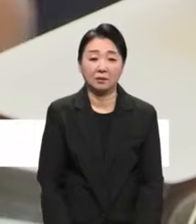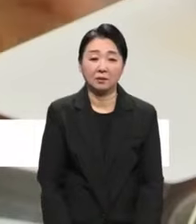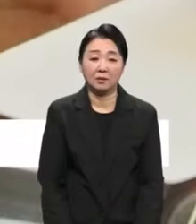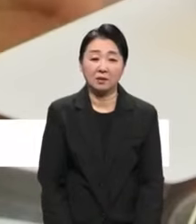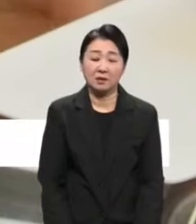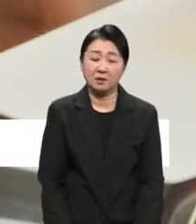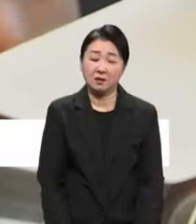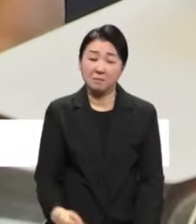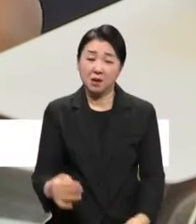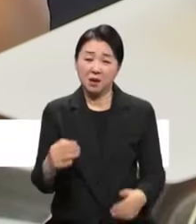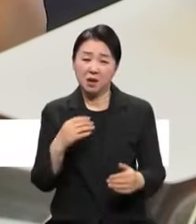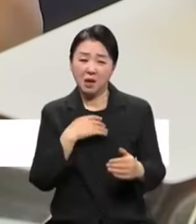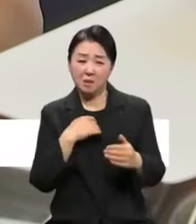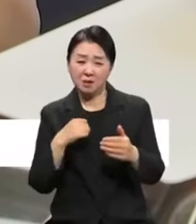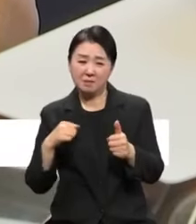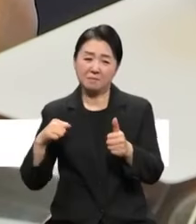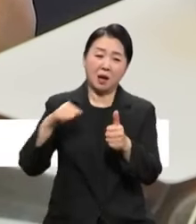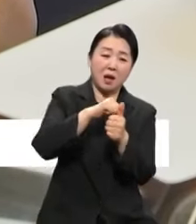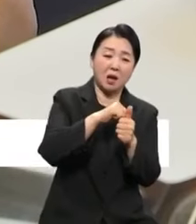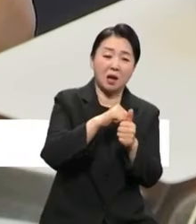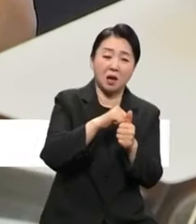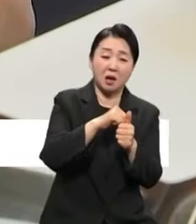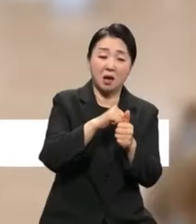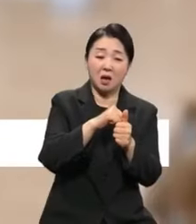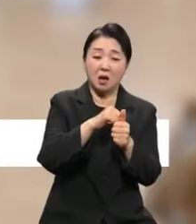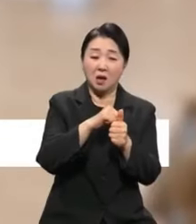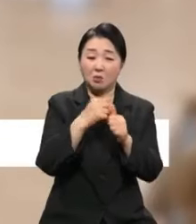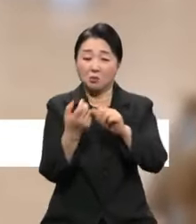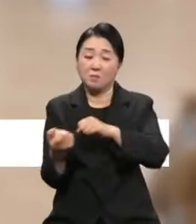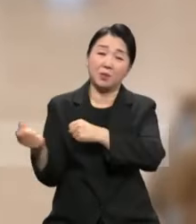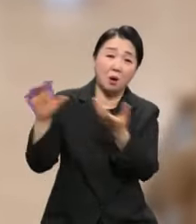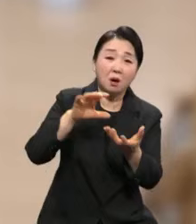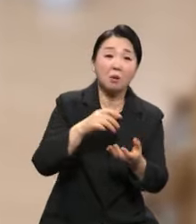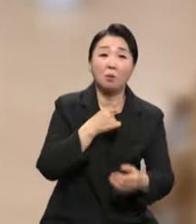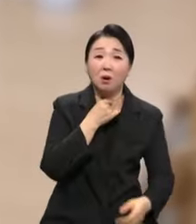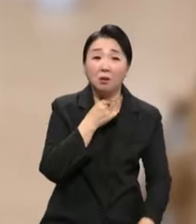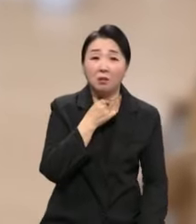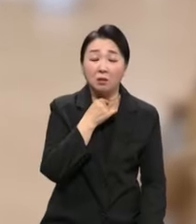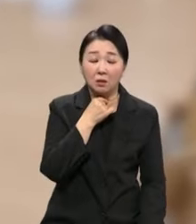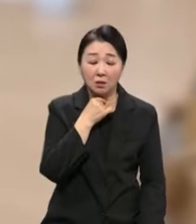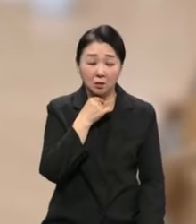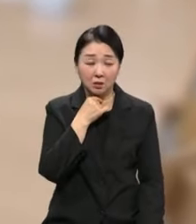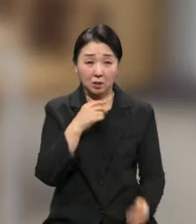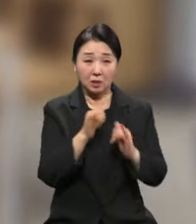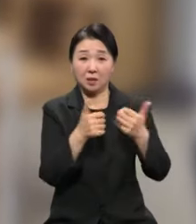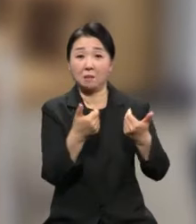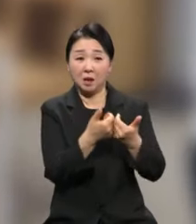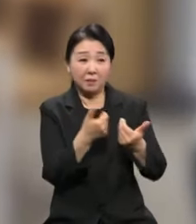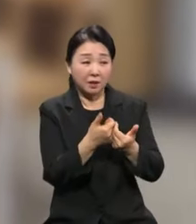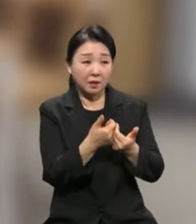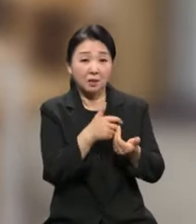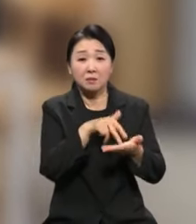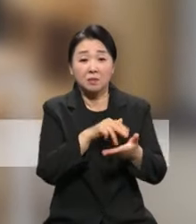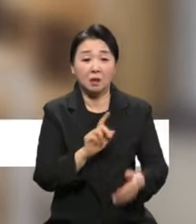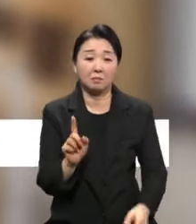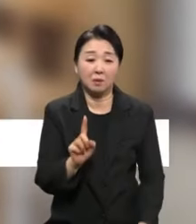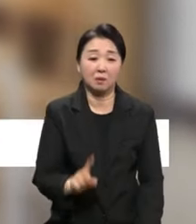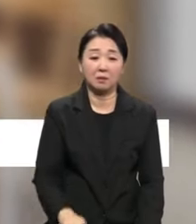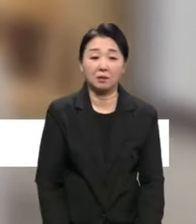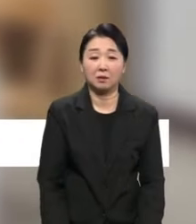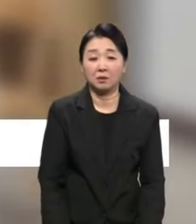받고 들이매가지고 던지려고 하니까. 반대하는 주민들도 할 말이 있습니다. 대표를